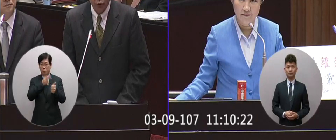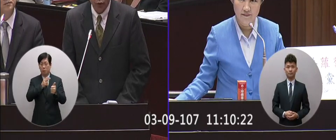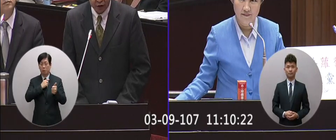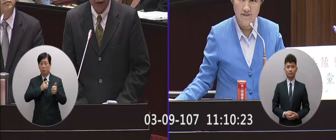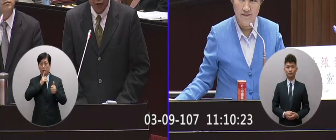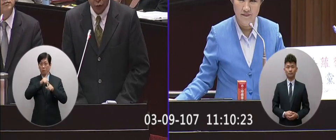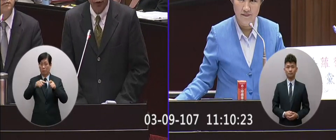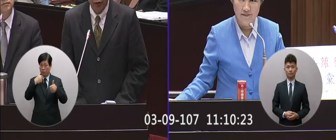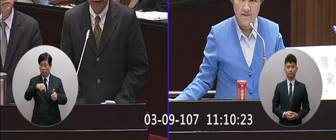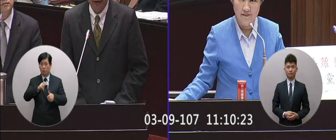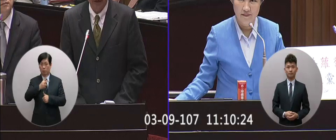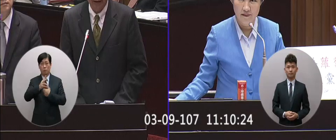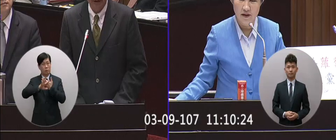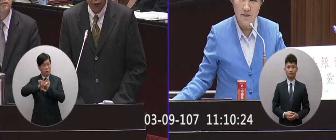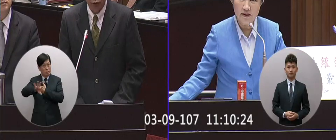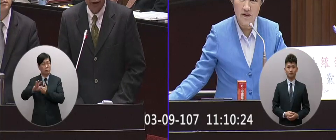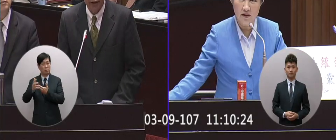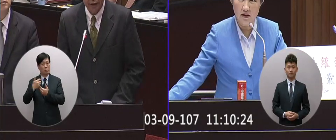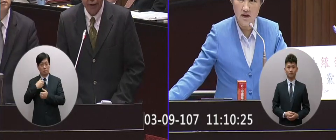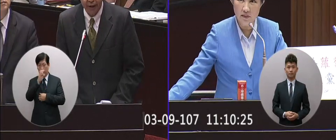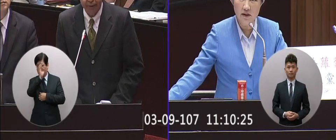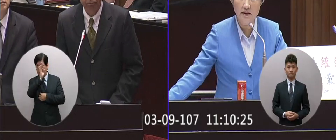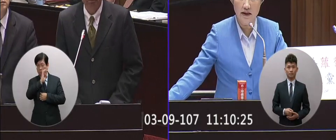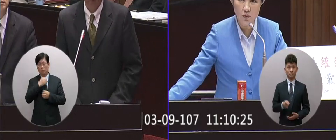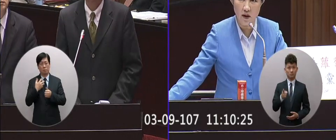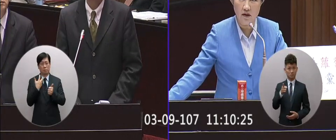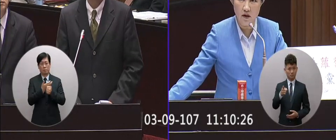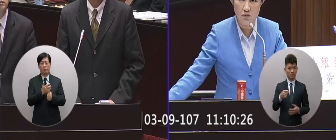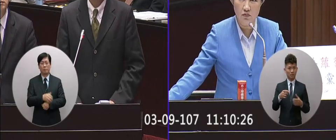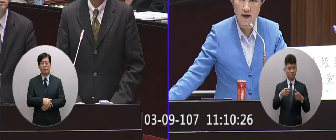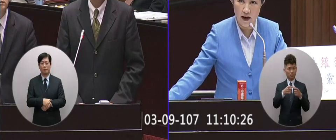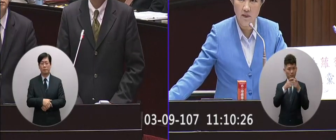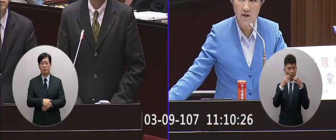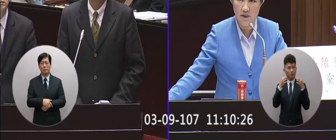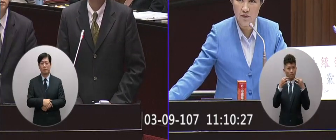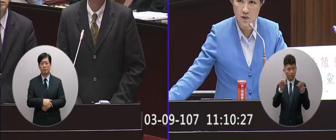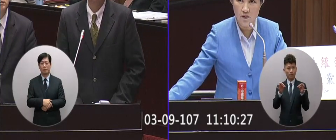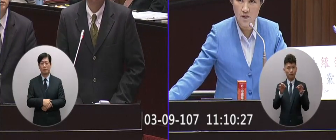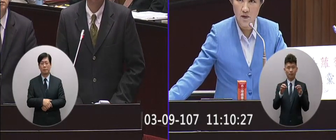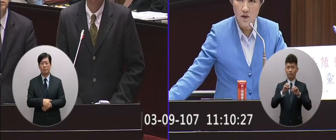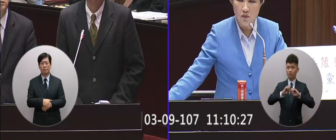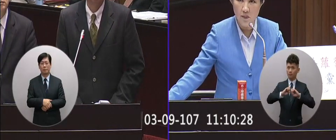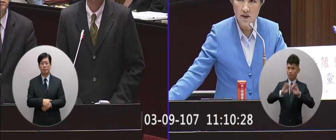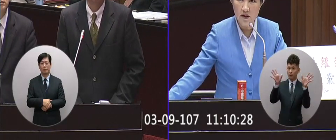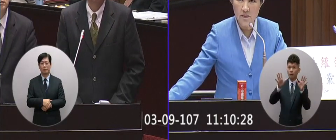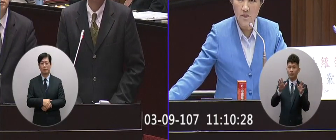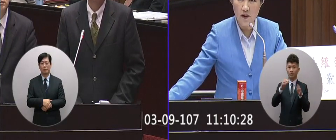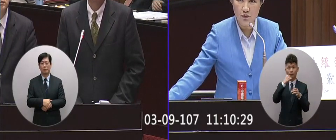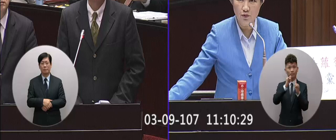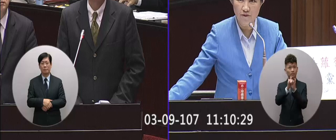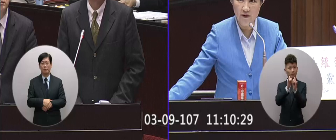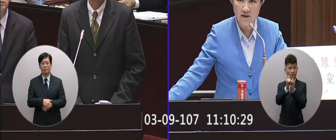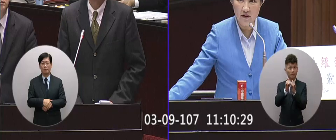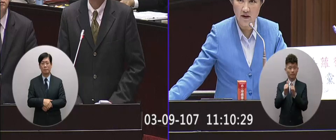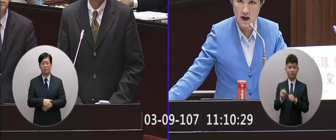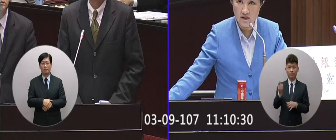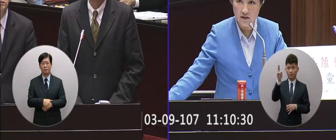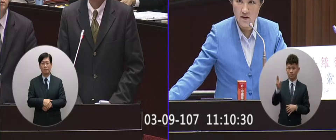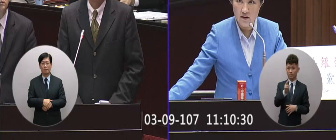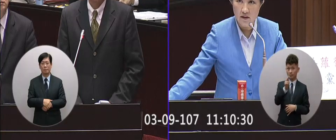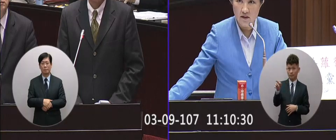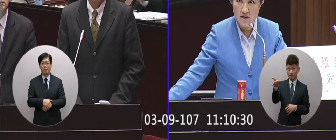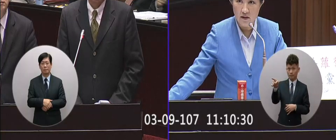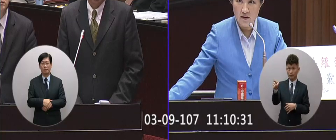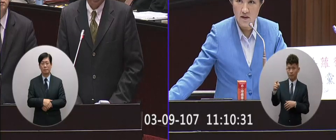馆或者是说其他所有的管道来盯住这件事情。 你能不能简短的告诉台湾的民众，我们能不能保住梵蒂